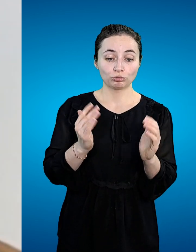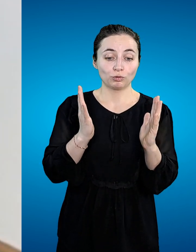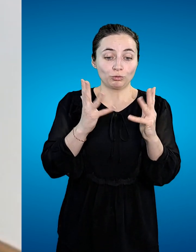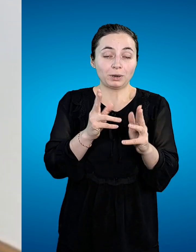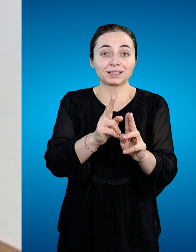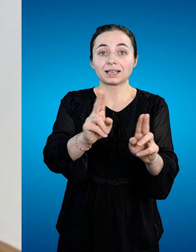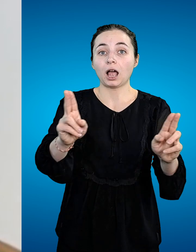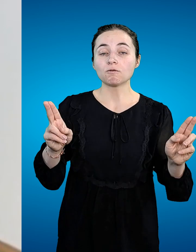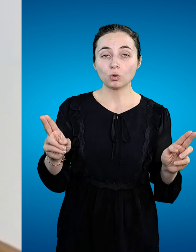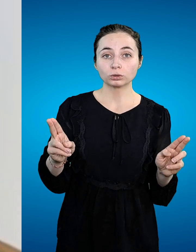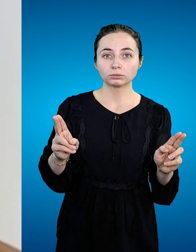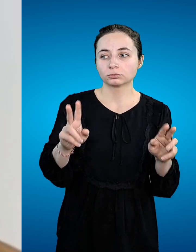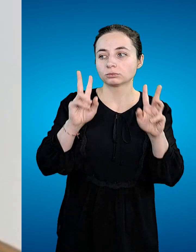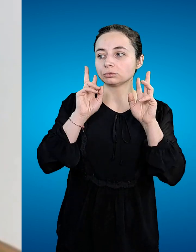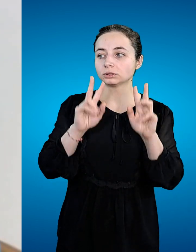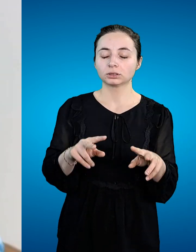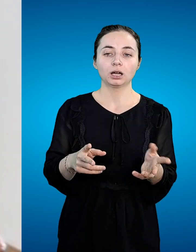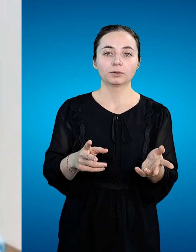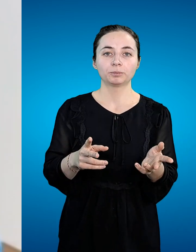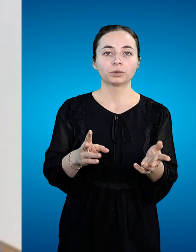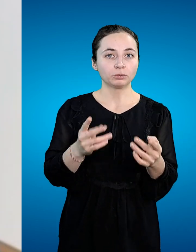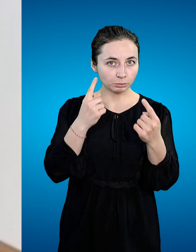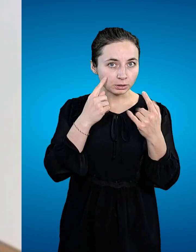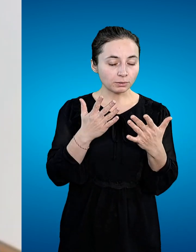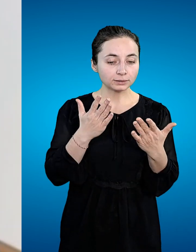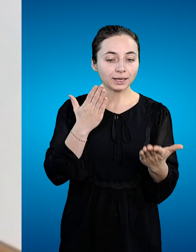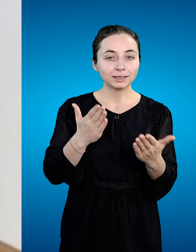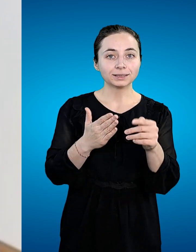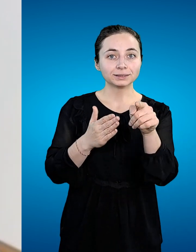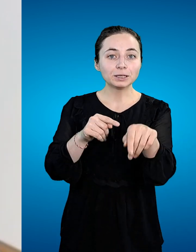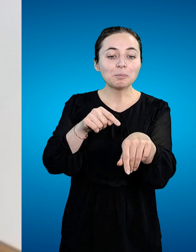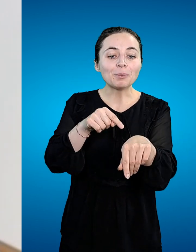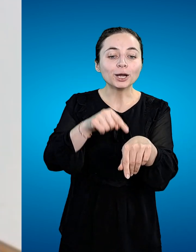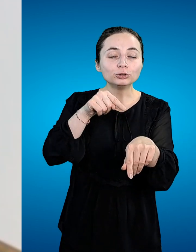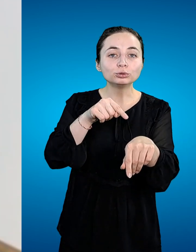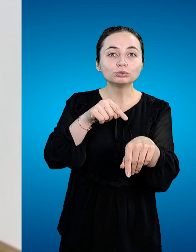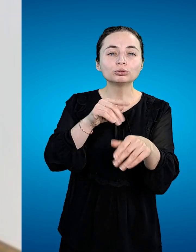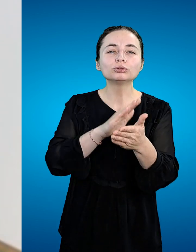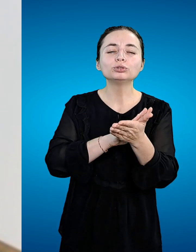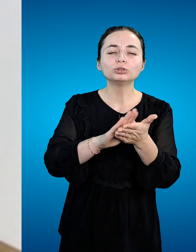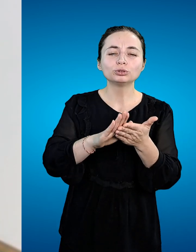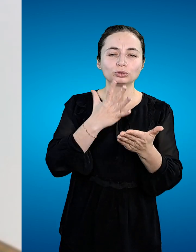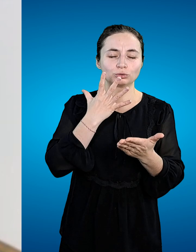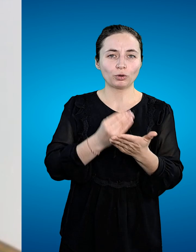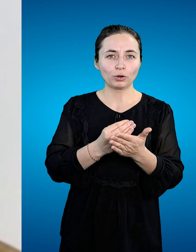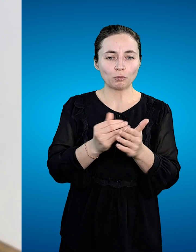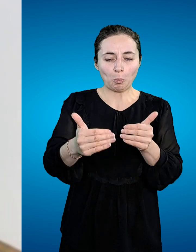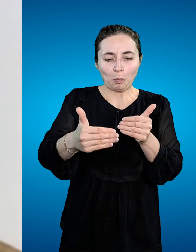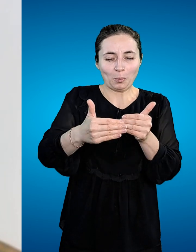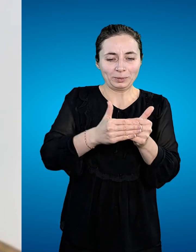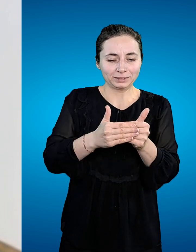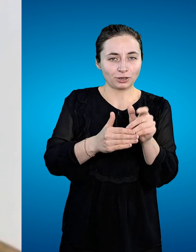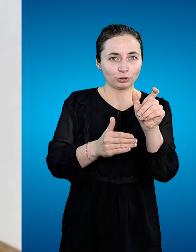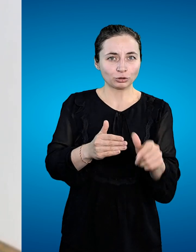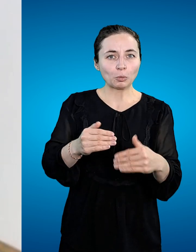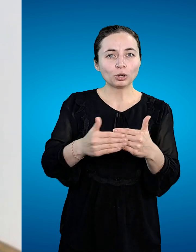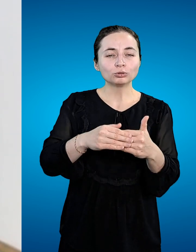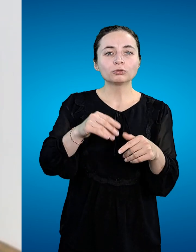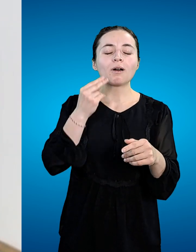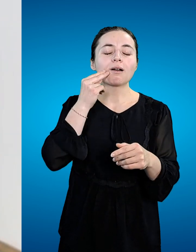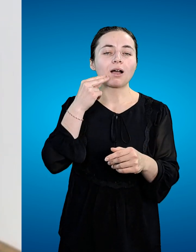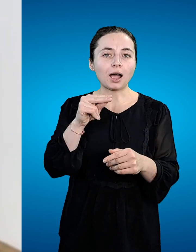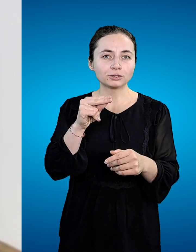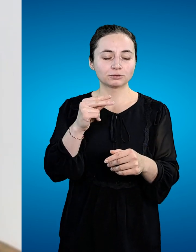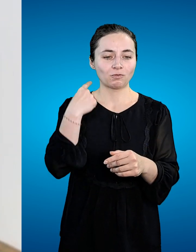мы можем влюбляться в кого-то там, не знаю. Но понимаете, если ты почувствовал чистоту своего близкого человека, ты почувствовал